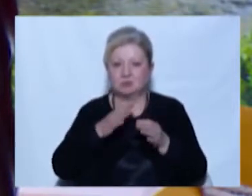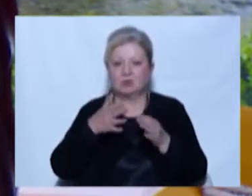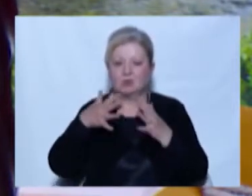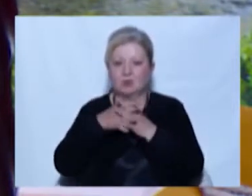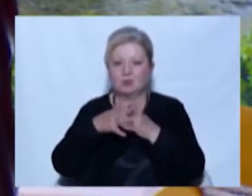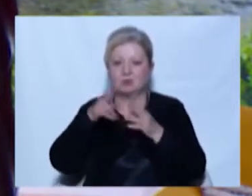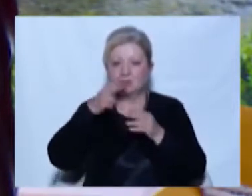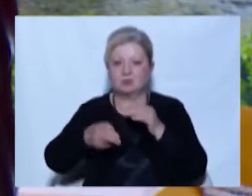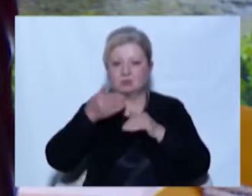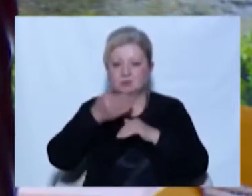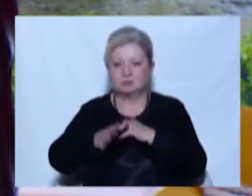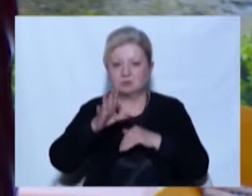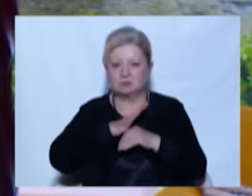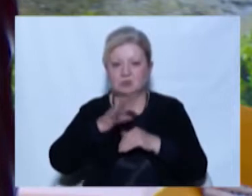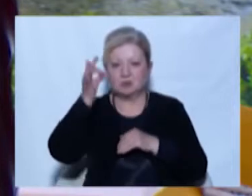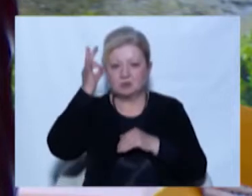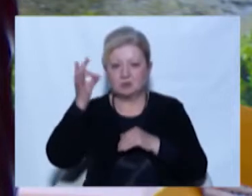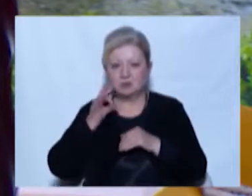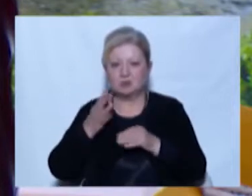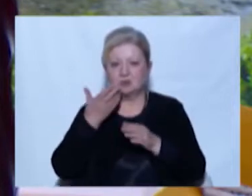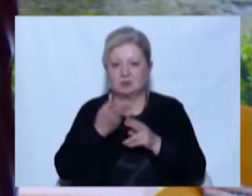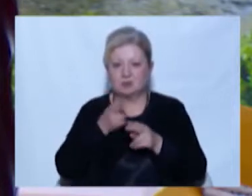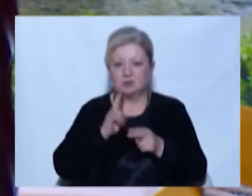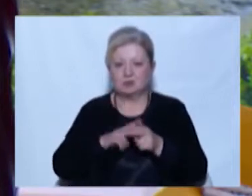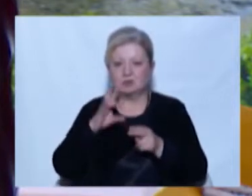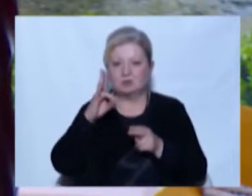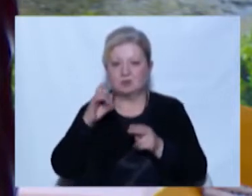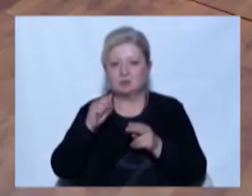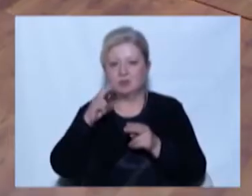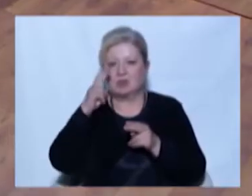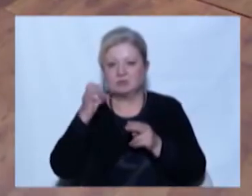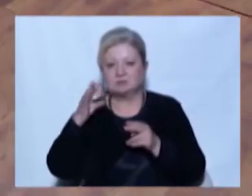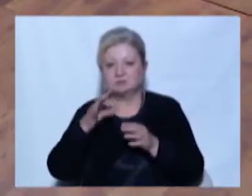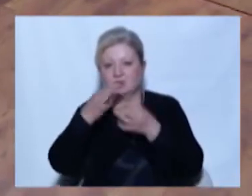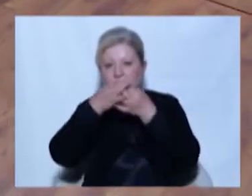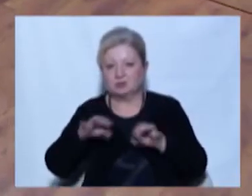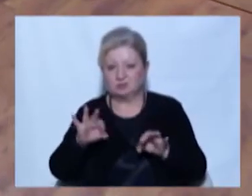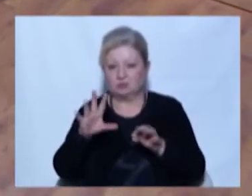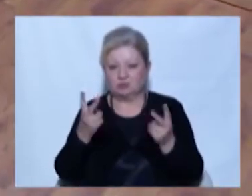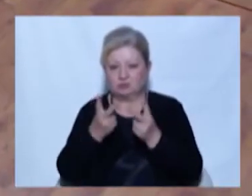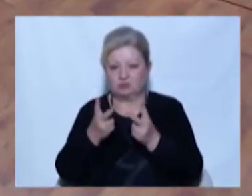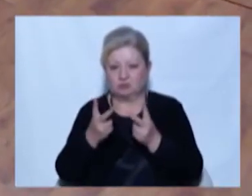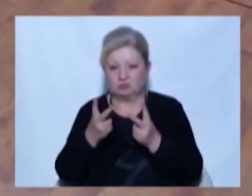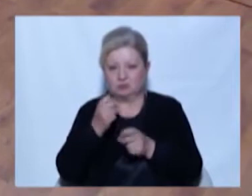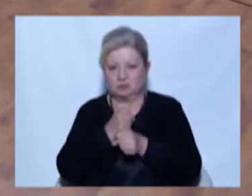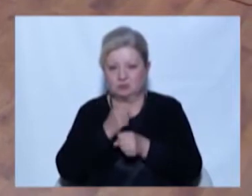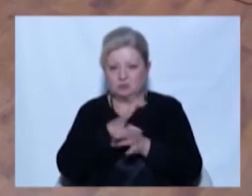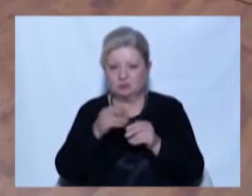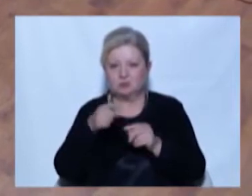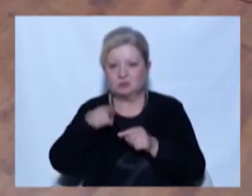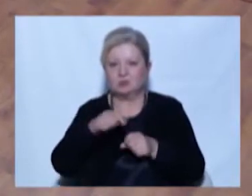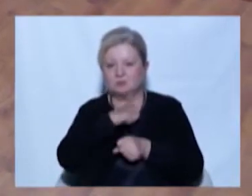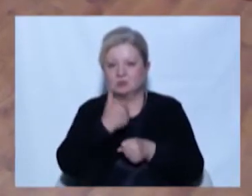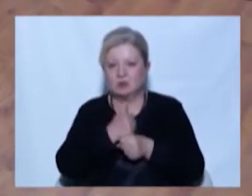შემდეგ გერმანიის დენაციფიკაცია, ანუ ნაციზმისაგან გათავისუფლება უნდა მომხდარიყო და ამ დენაციფიკაციის ერთ-ერთი